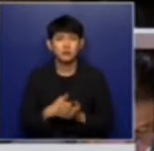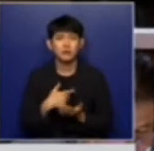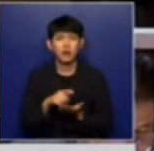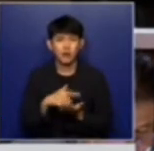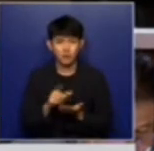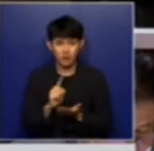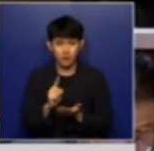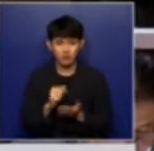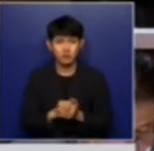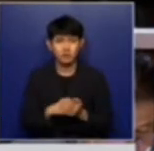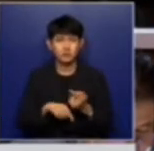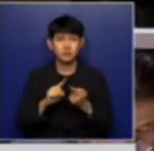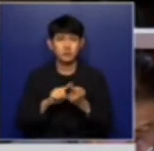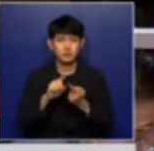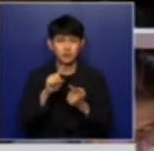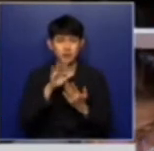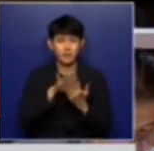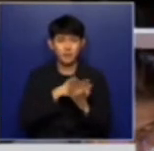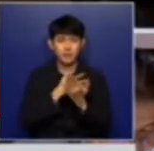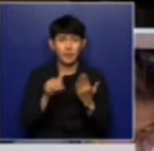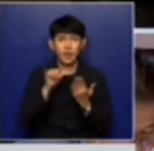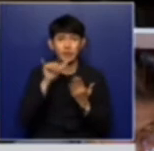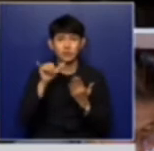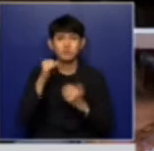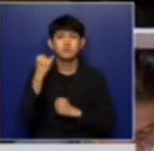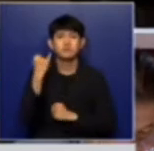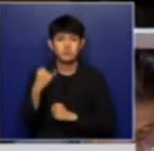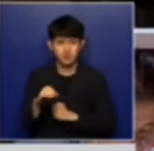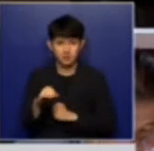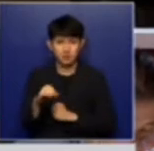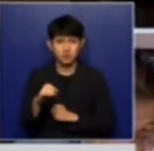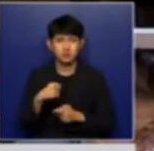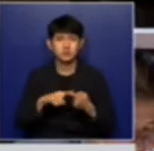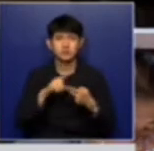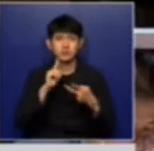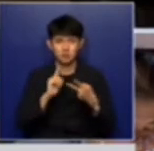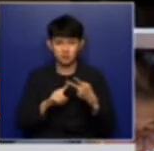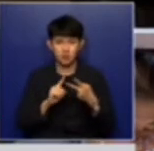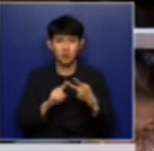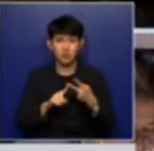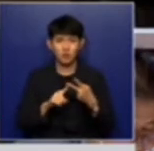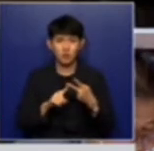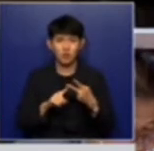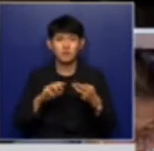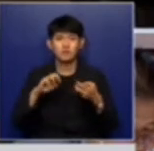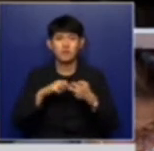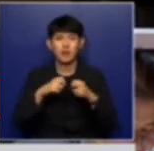ได้ค่ะท่านประธานเพราะเมื่อดิฉันดูเอกสารที่เกี่ยวข้องแล้วเนี่ยเห็นได้ชัดว่าวิธีการจัดสรรงบประมาณในภาพรวมมีความบกพร่องหลายประการกล่าวคือการที่1ยุทธศาสตร์ผิดค่ะประการที่ 2